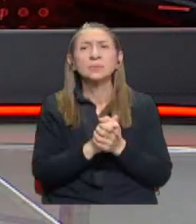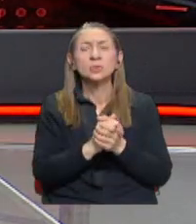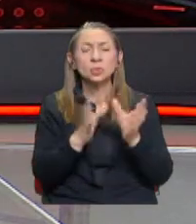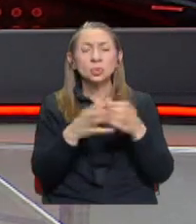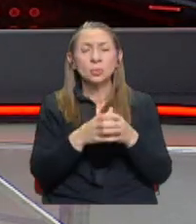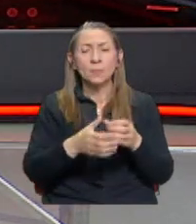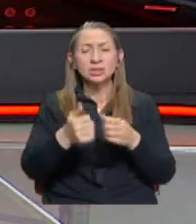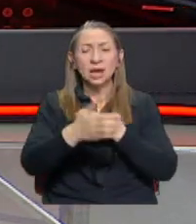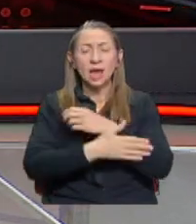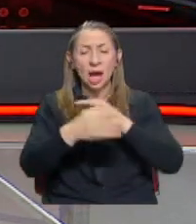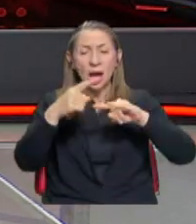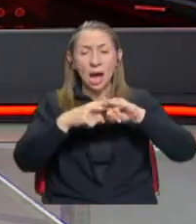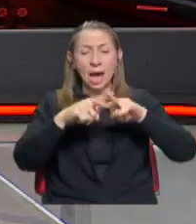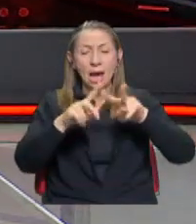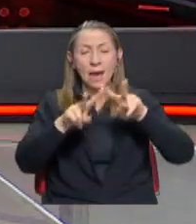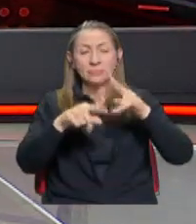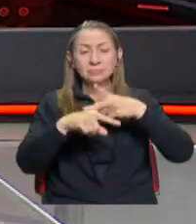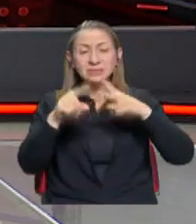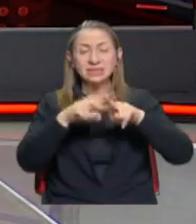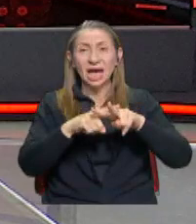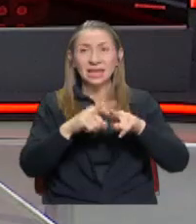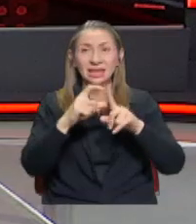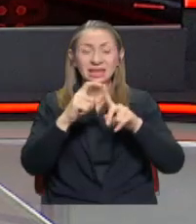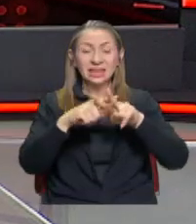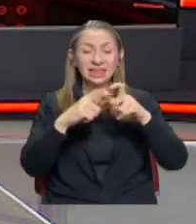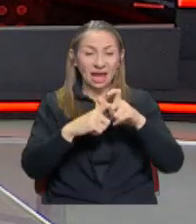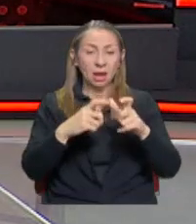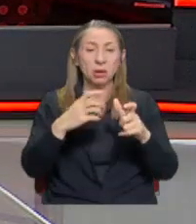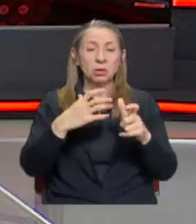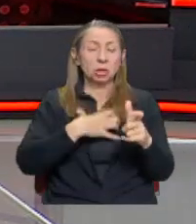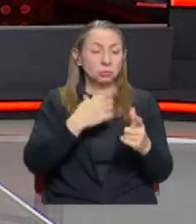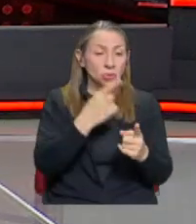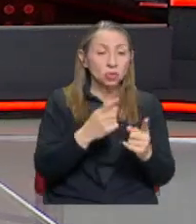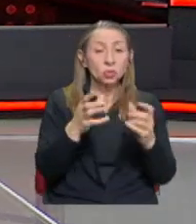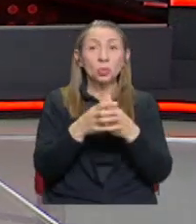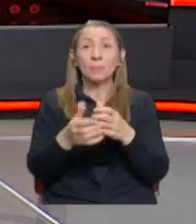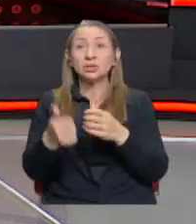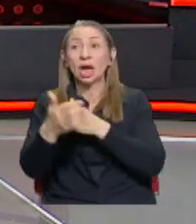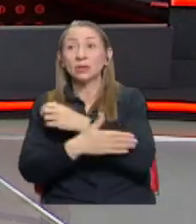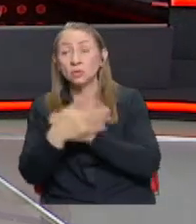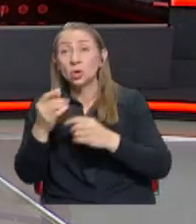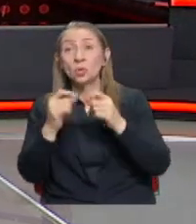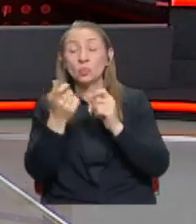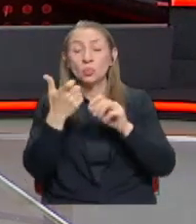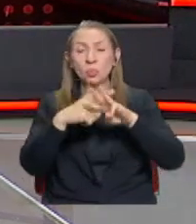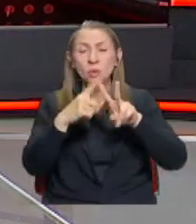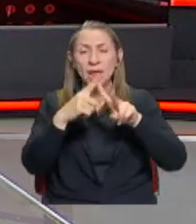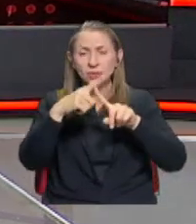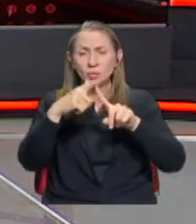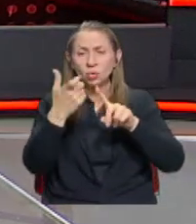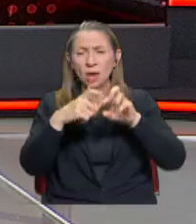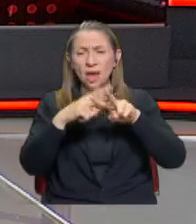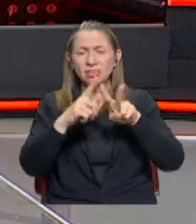Grup başkan vekilleri, Hamza Dağ kendisi söyledi, grup başkan vekilleri söyledi. Bülent Turan'dı yanlış